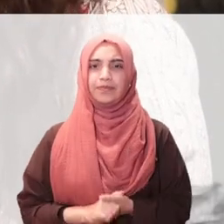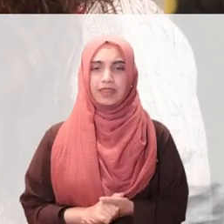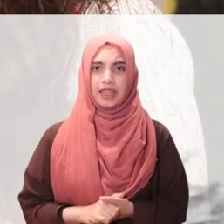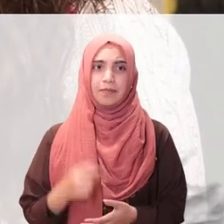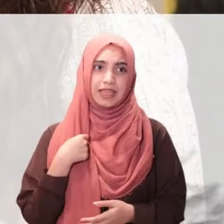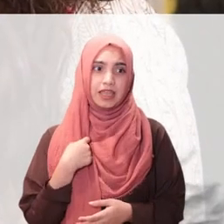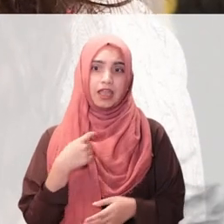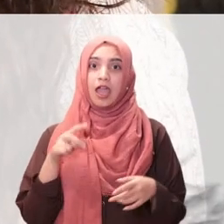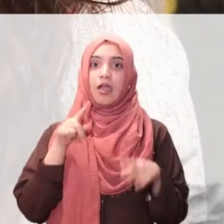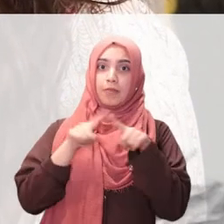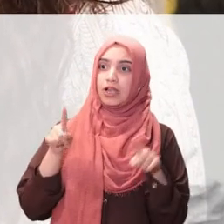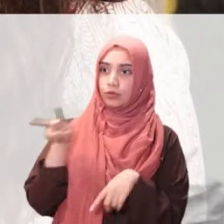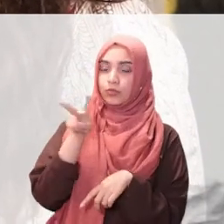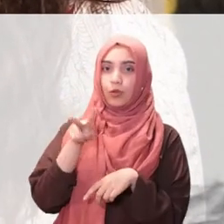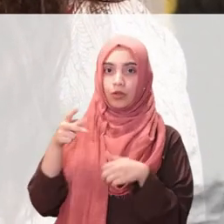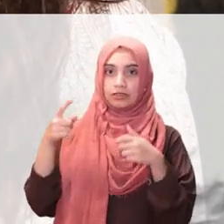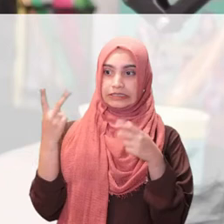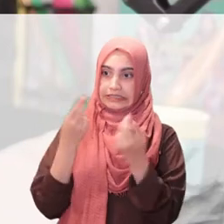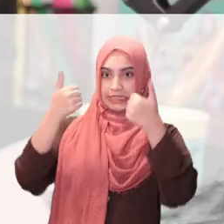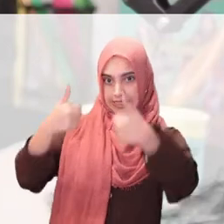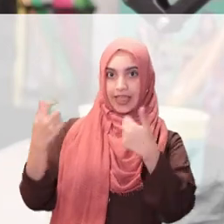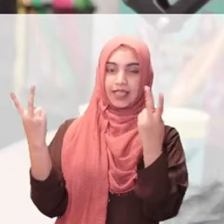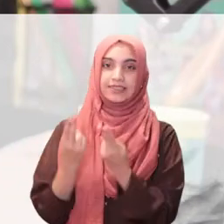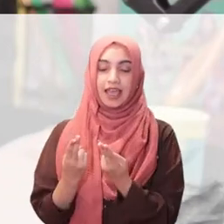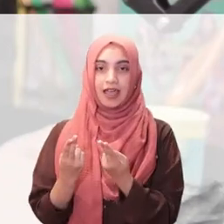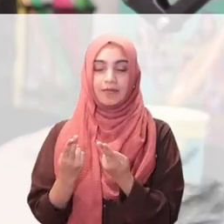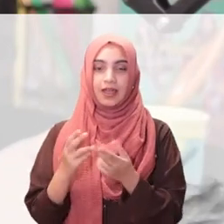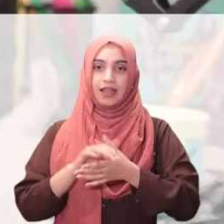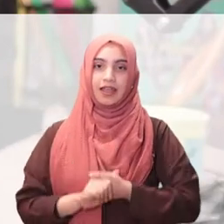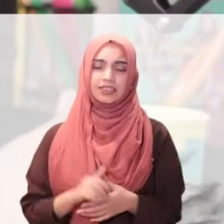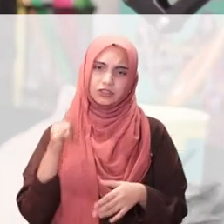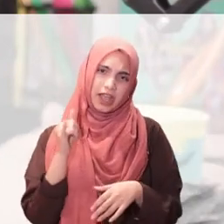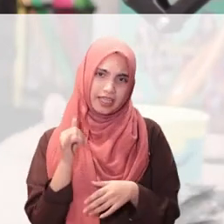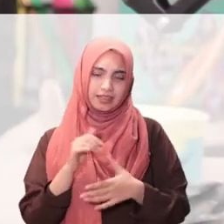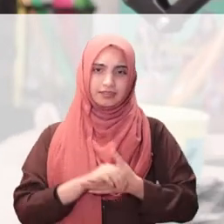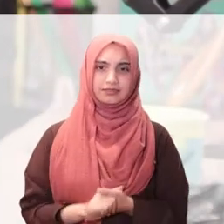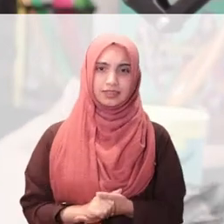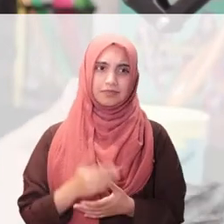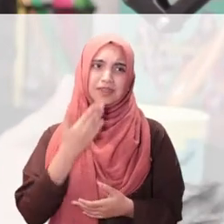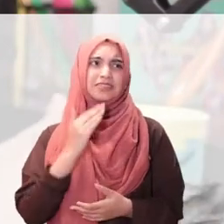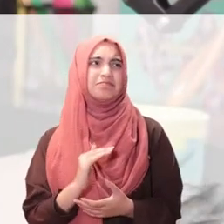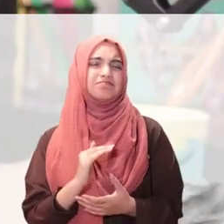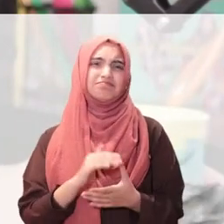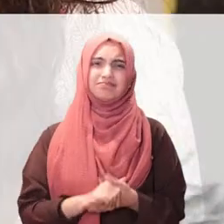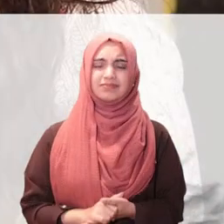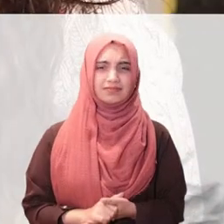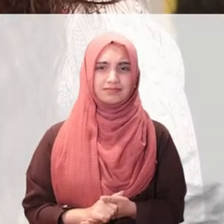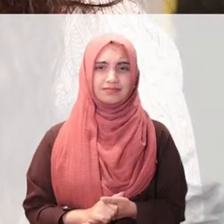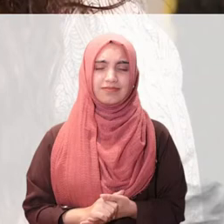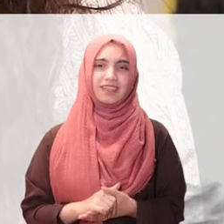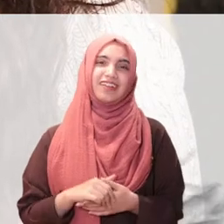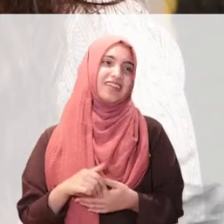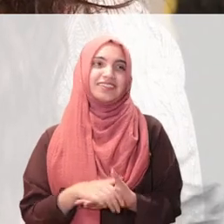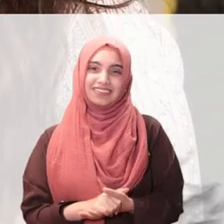नोटिस ए थे ऑडियो सेटिंग यह रस्में भी वह सरपंच झाल